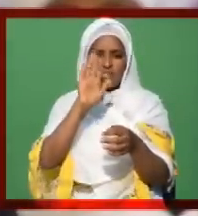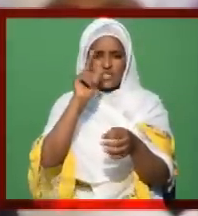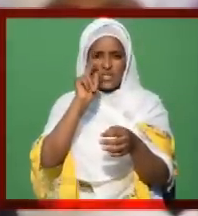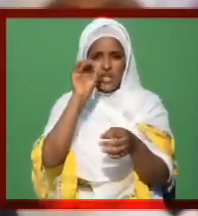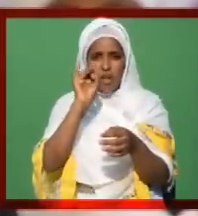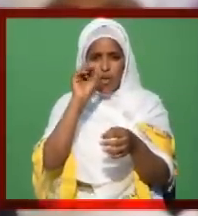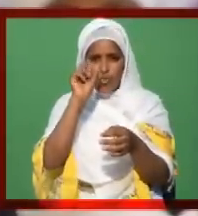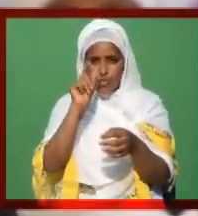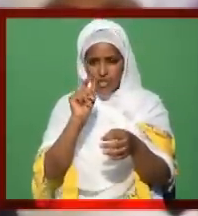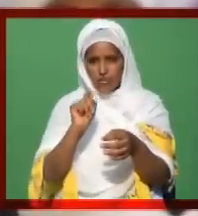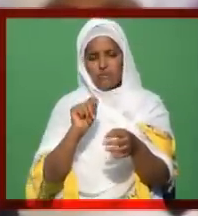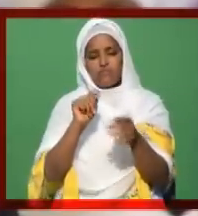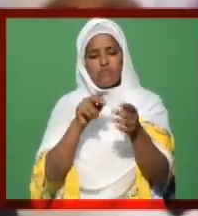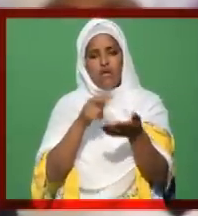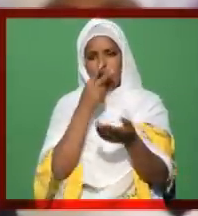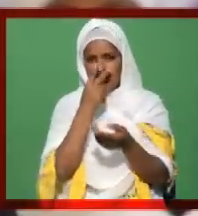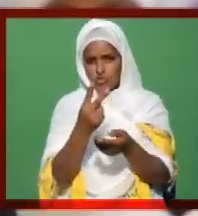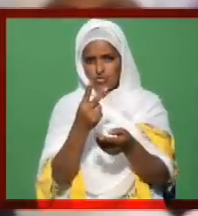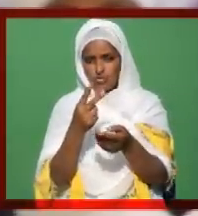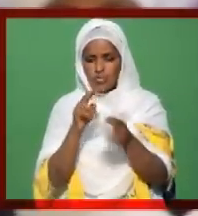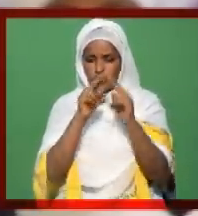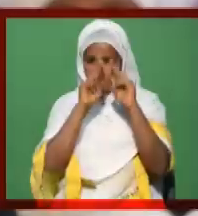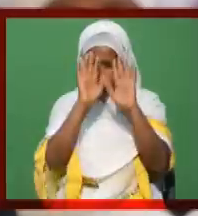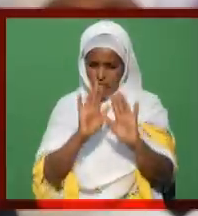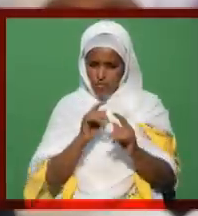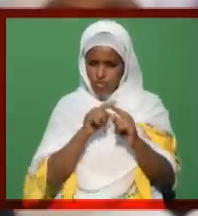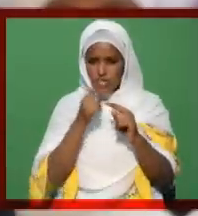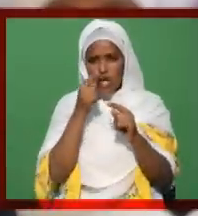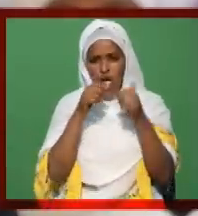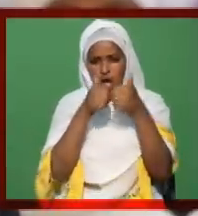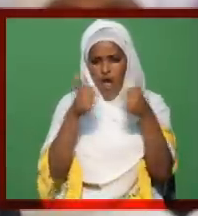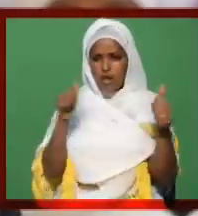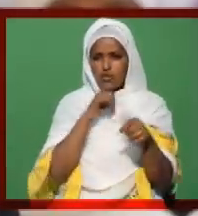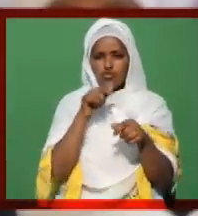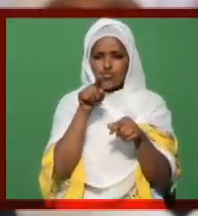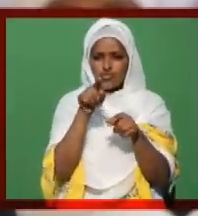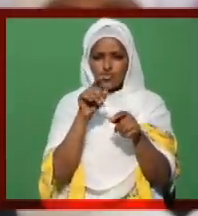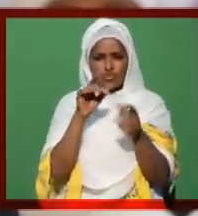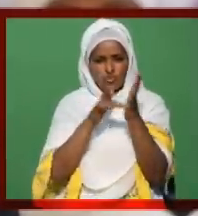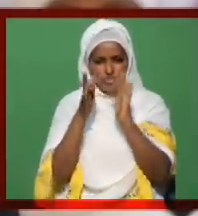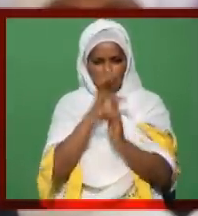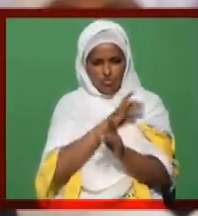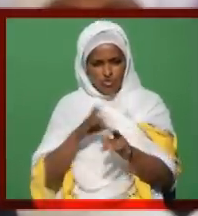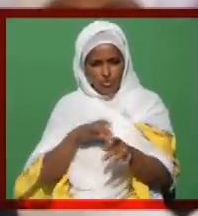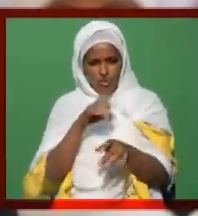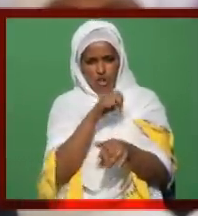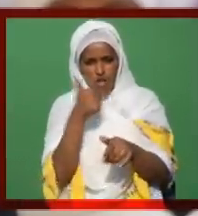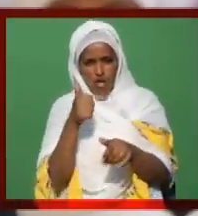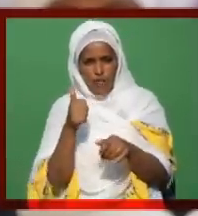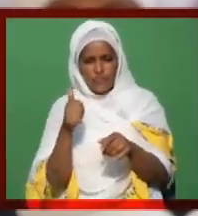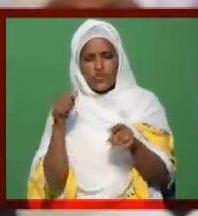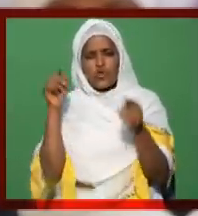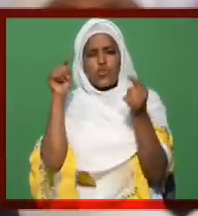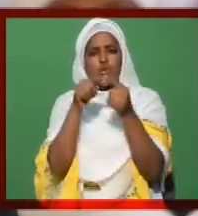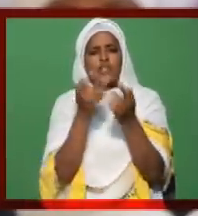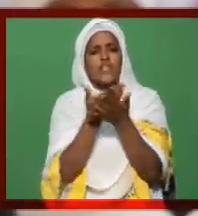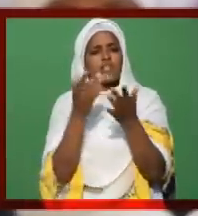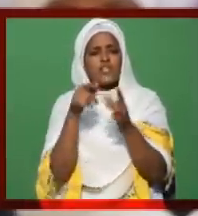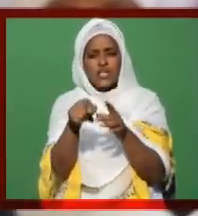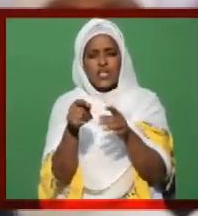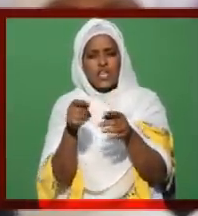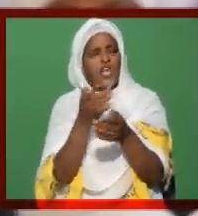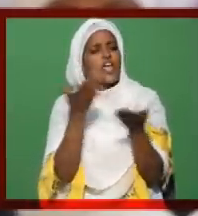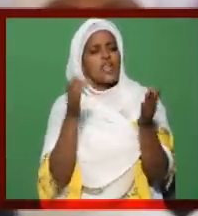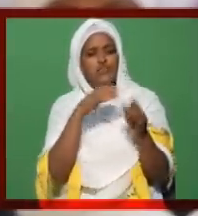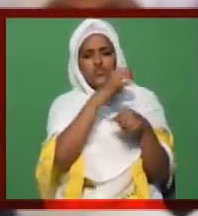ያየችው የሚገርመው ነገር አለየችውም ነበር እንደውም ራሱን የተይን ወዲህ ነው ወስደ ይጣለው ነው ያለችው ሌላ